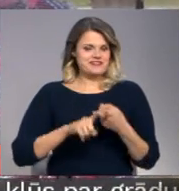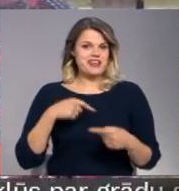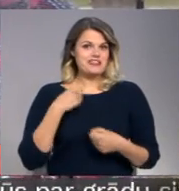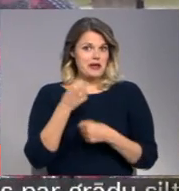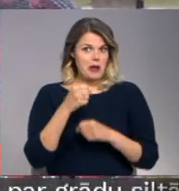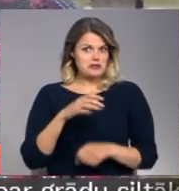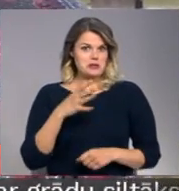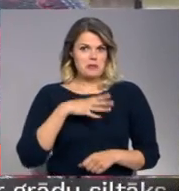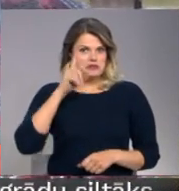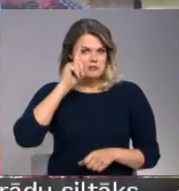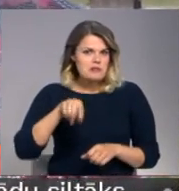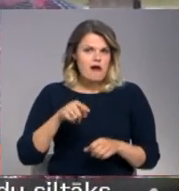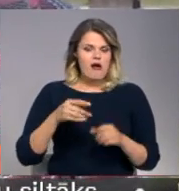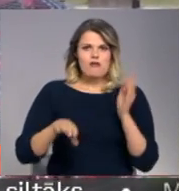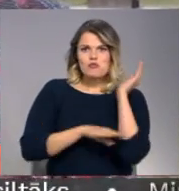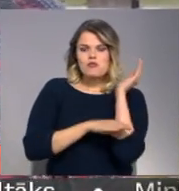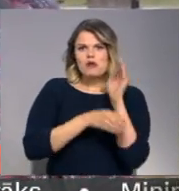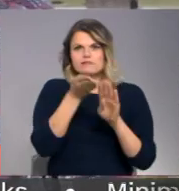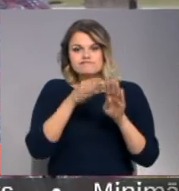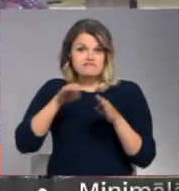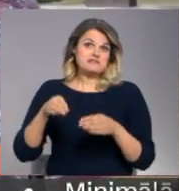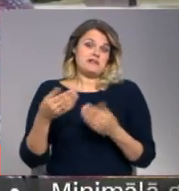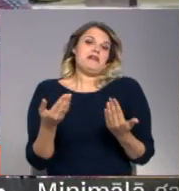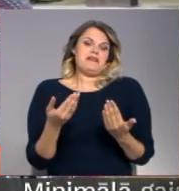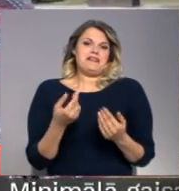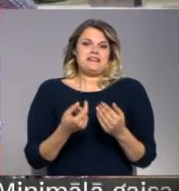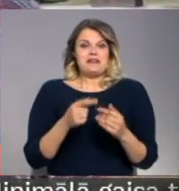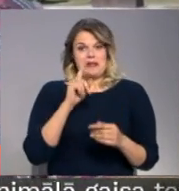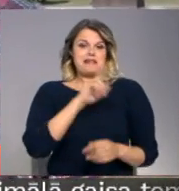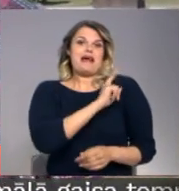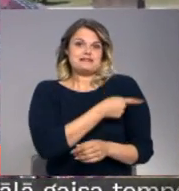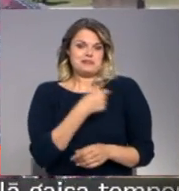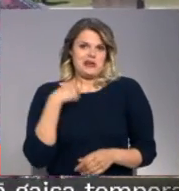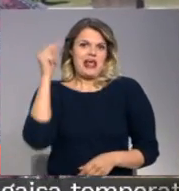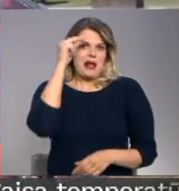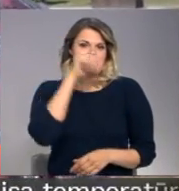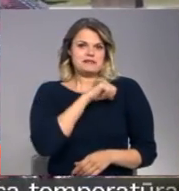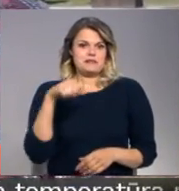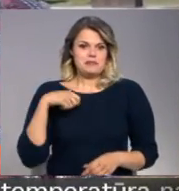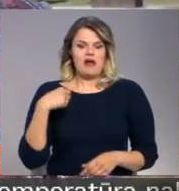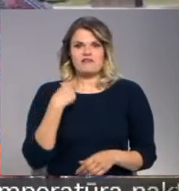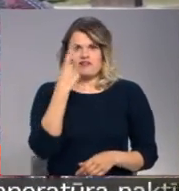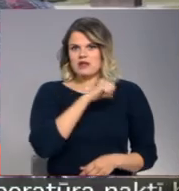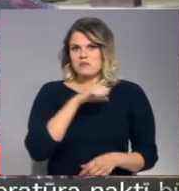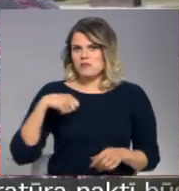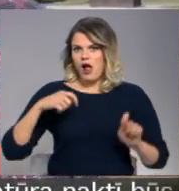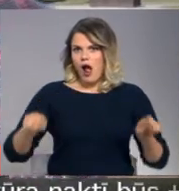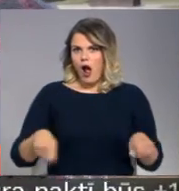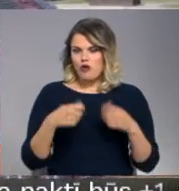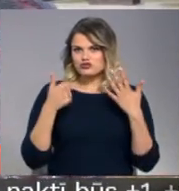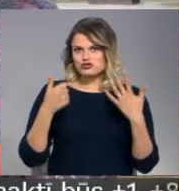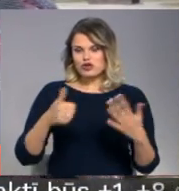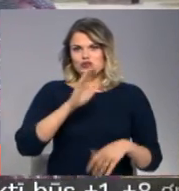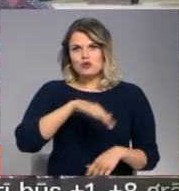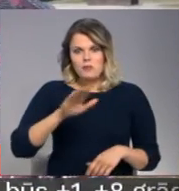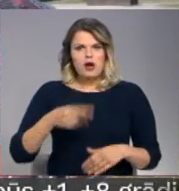No kurienes prasmes? Vienkārši dzīvi piespēlēt tādu iespēju iemācīties. Es paliku vien pats sešiem bērniem, un lai nebūtu